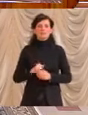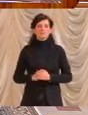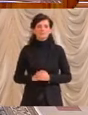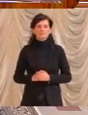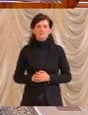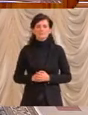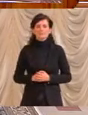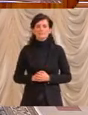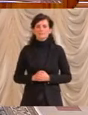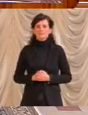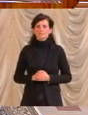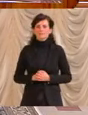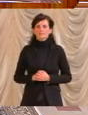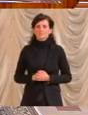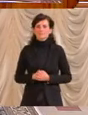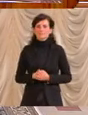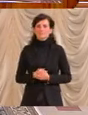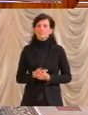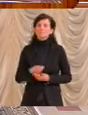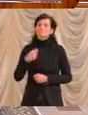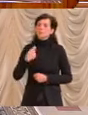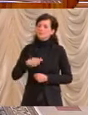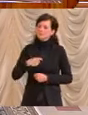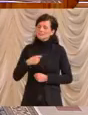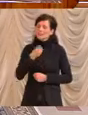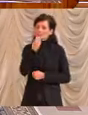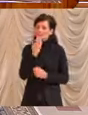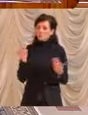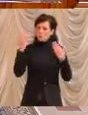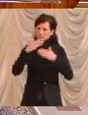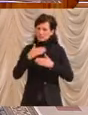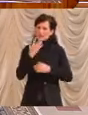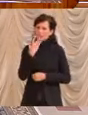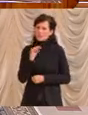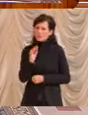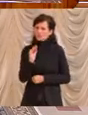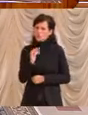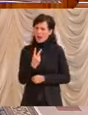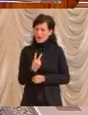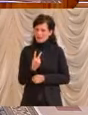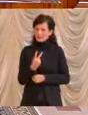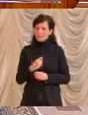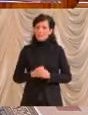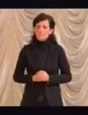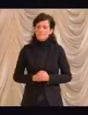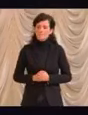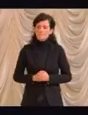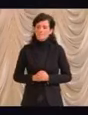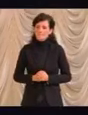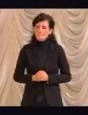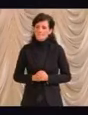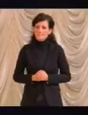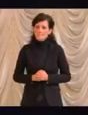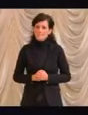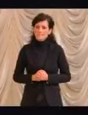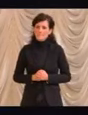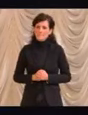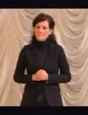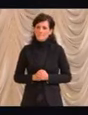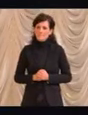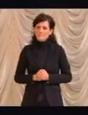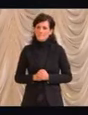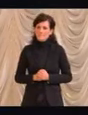Sì, Presidente, buonasera. Un paio di cose volevo chiederle. Il Ministro Provenzano, forse non